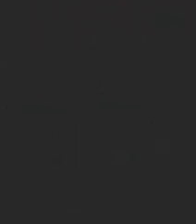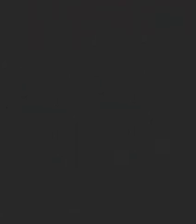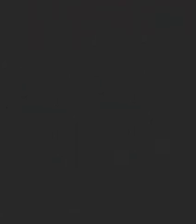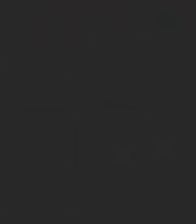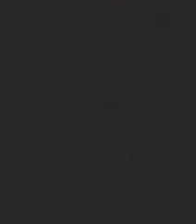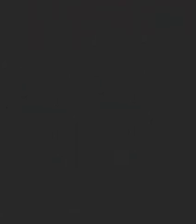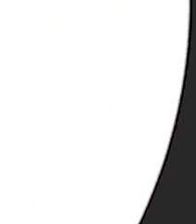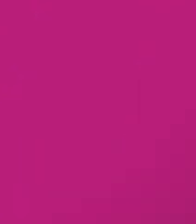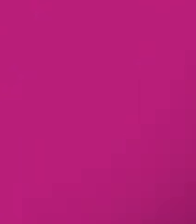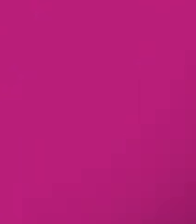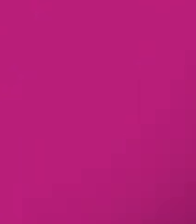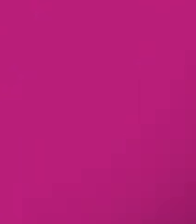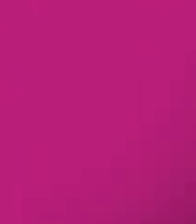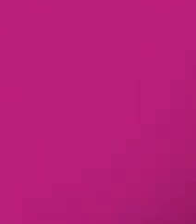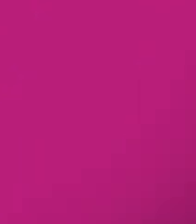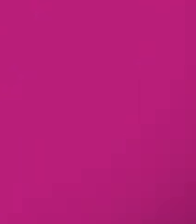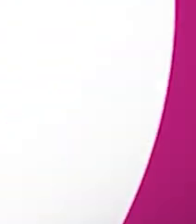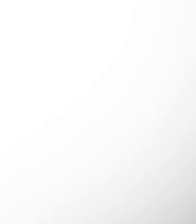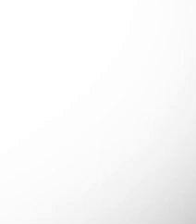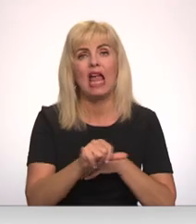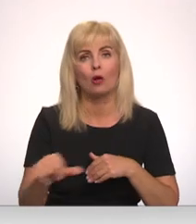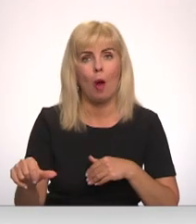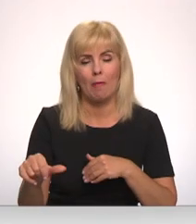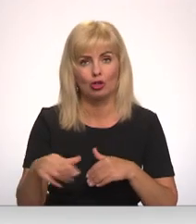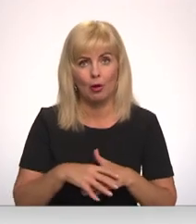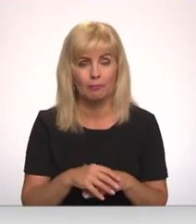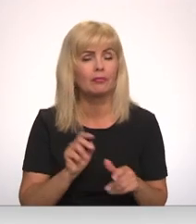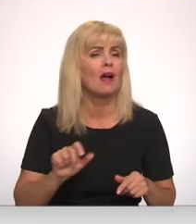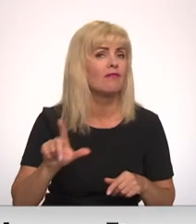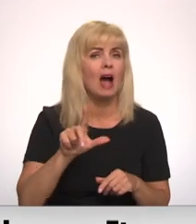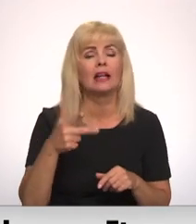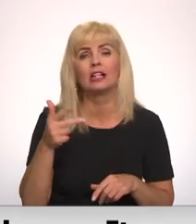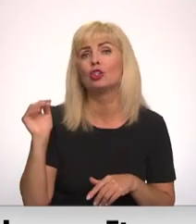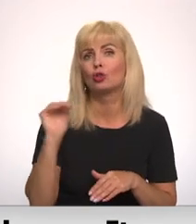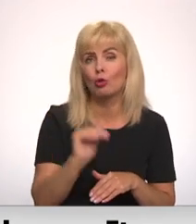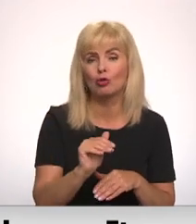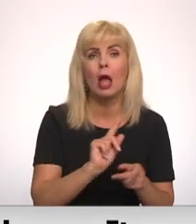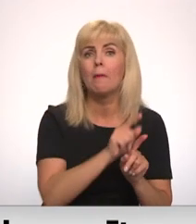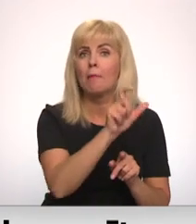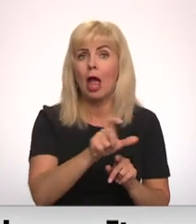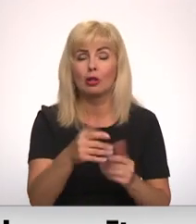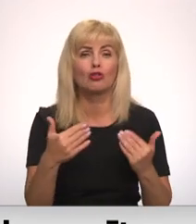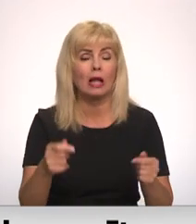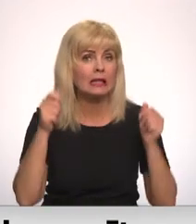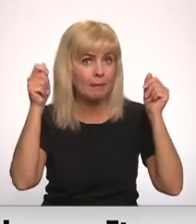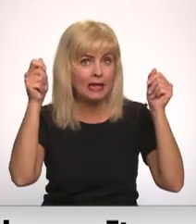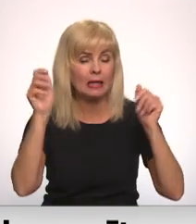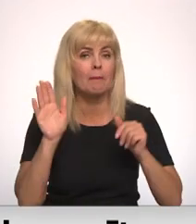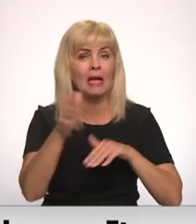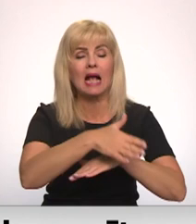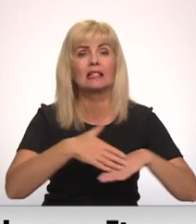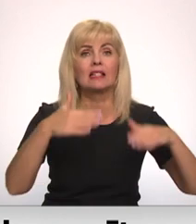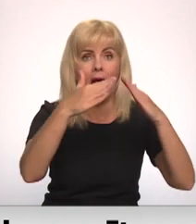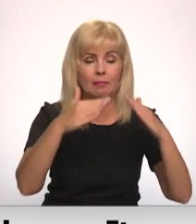Re! Viss ēters ir te! Vairāk nekā 3000 pedagogu šodien piketēja pie Saimas,